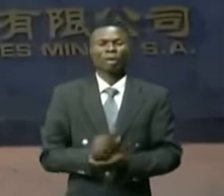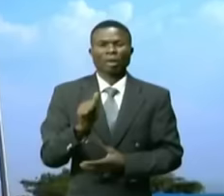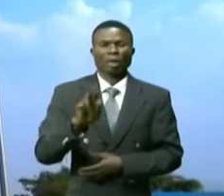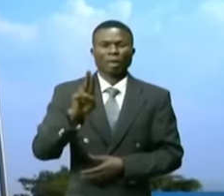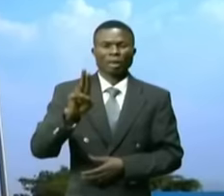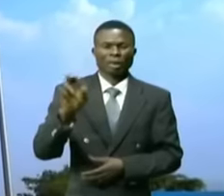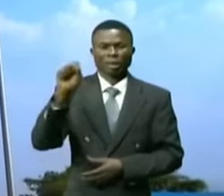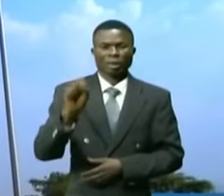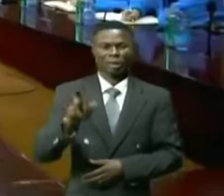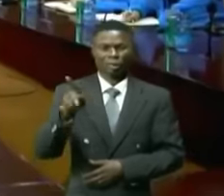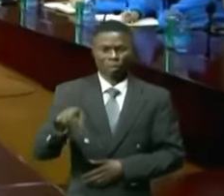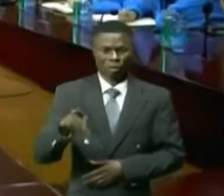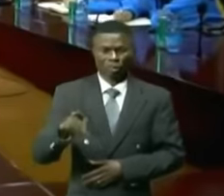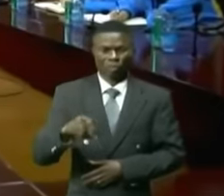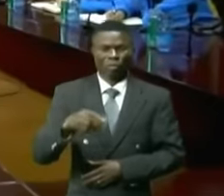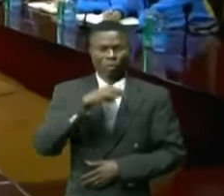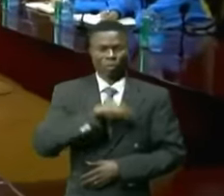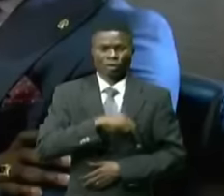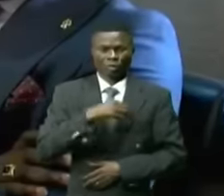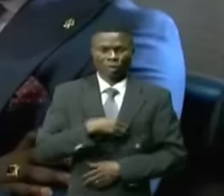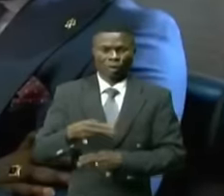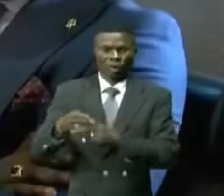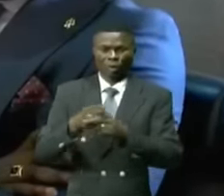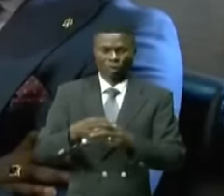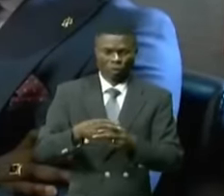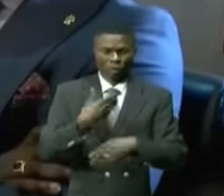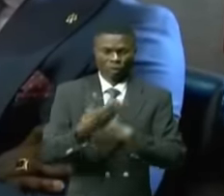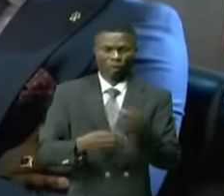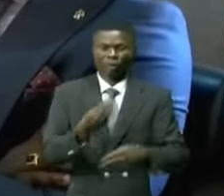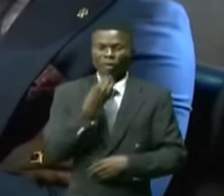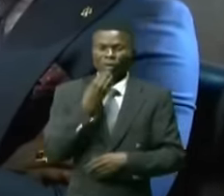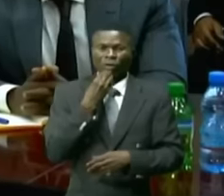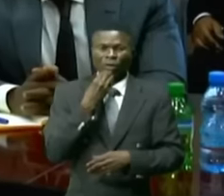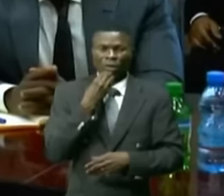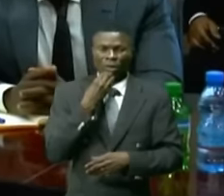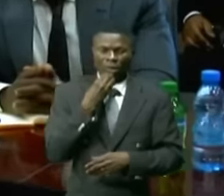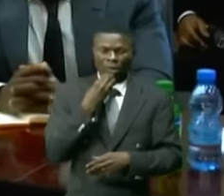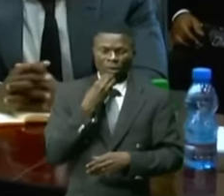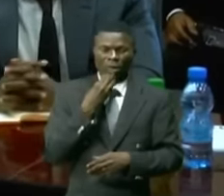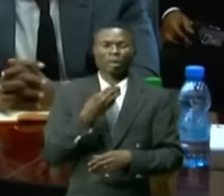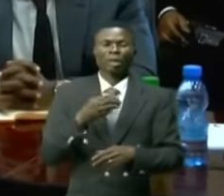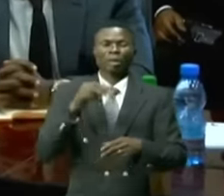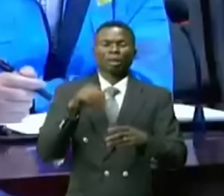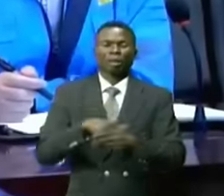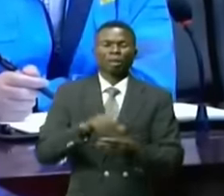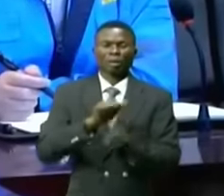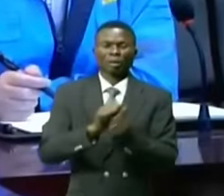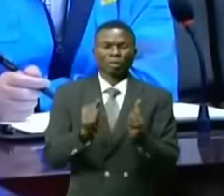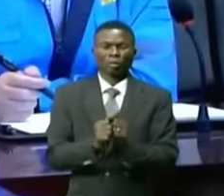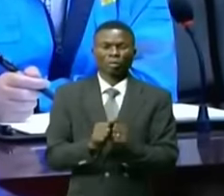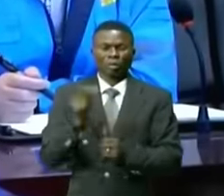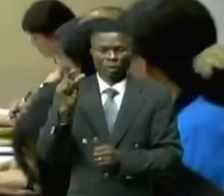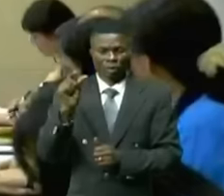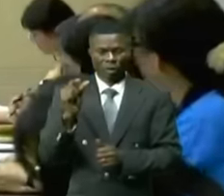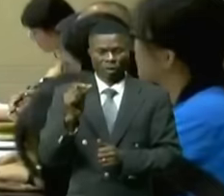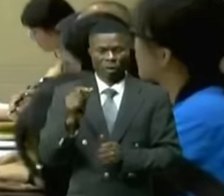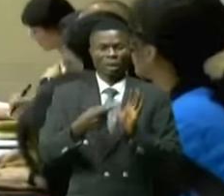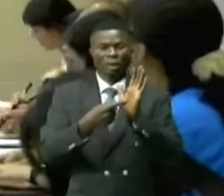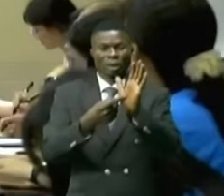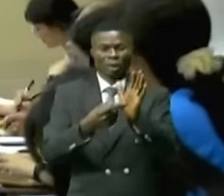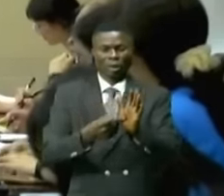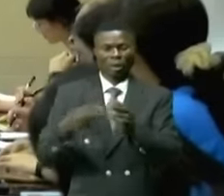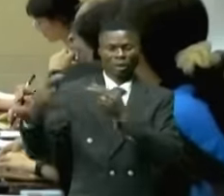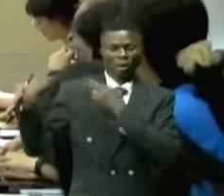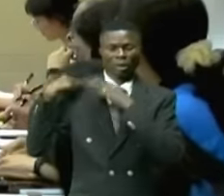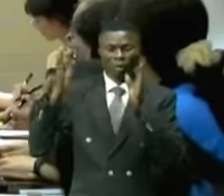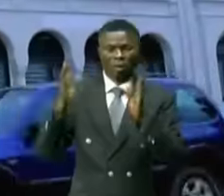Durant la mission de contrôle de conformité effectuée par les inspecteurs de l'ARSP au sein de la SICOMINE, il s'est révélé que ses